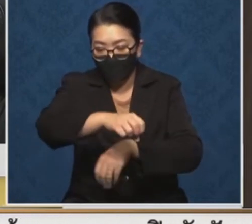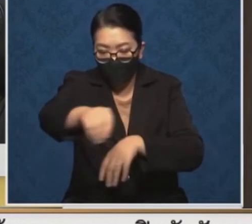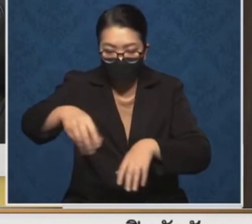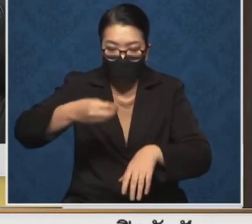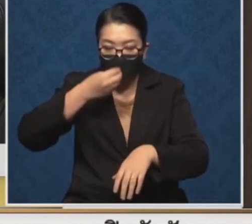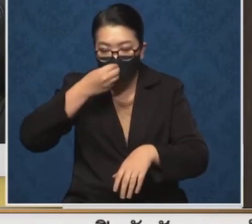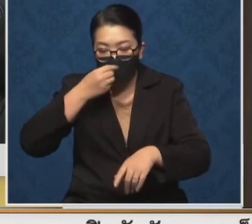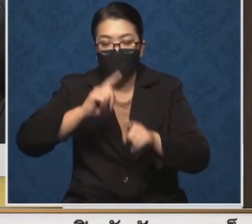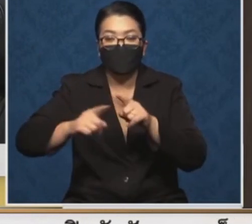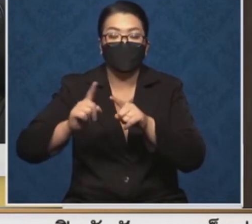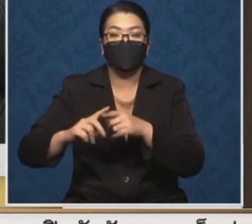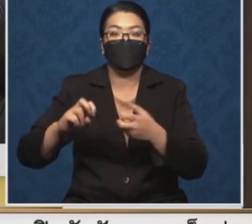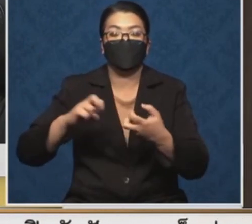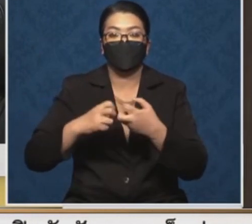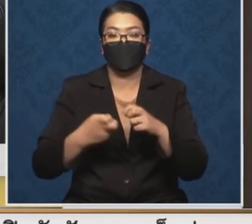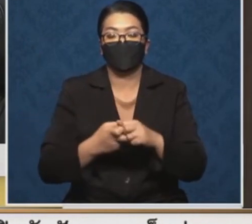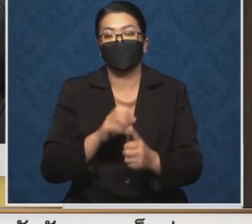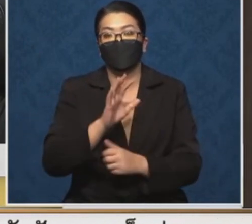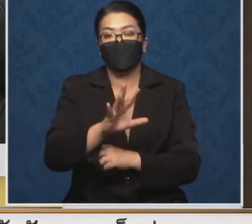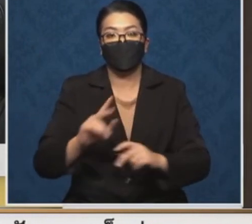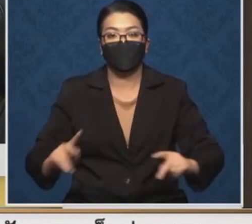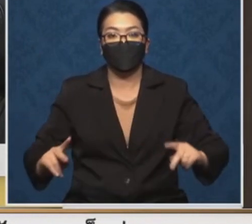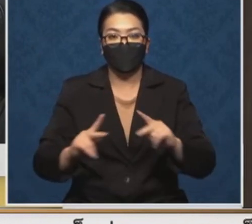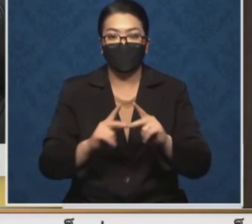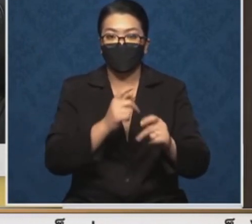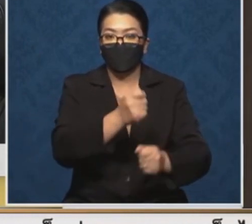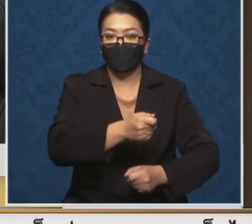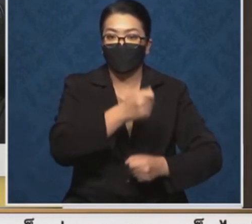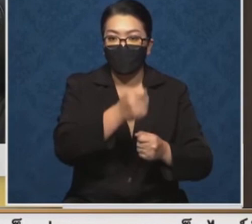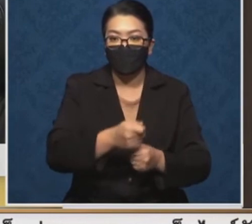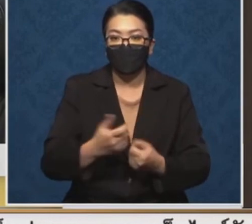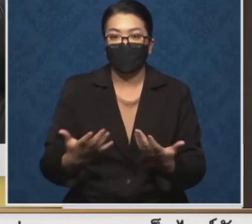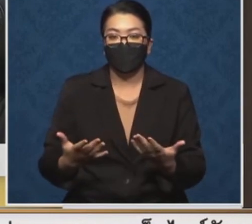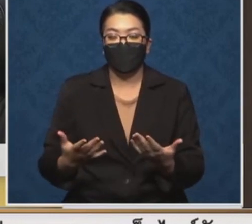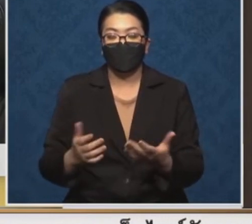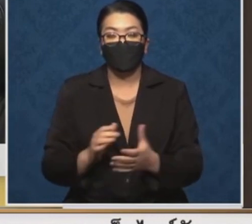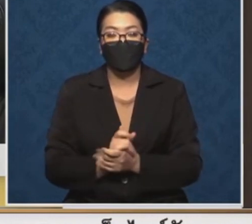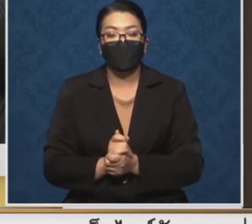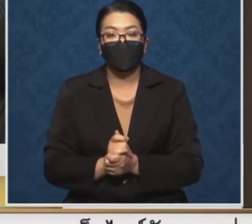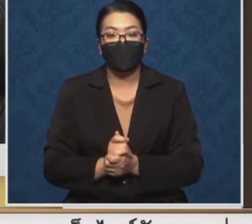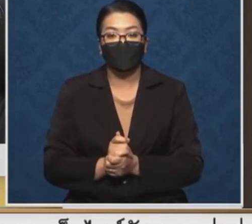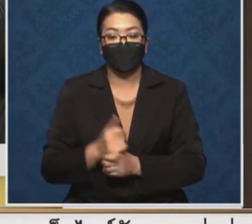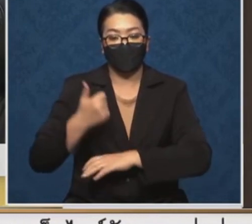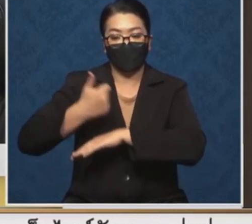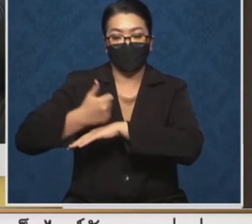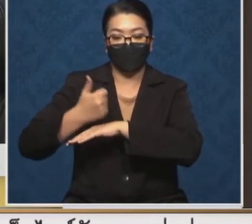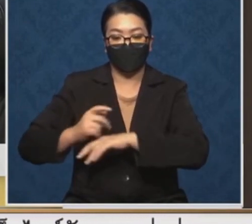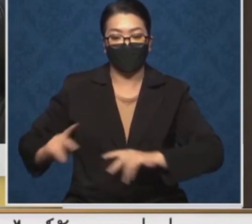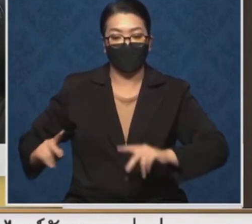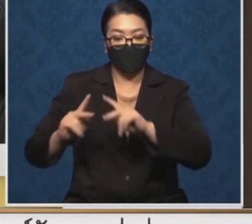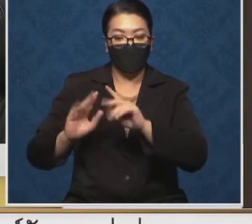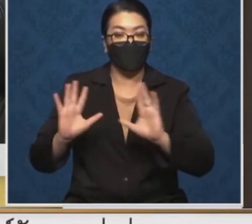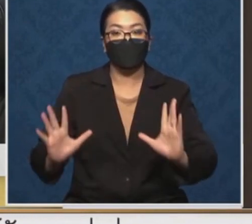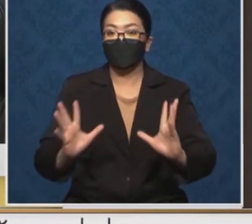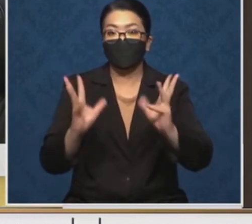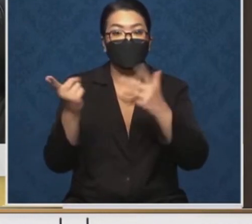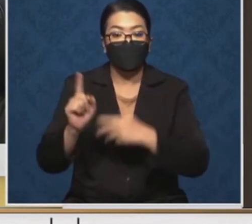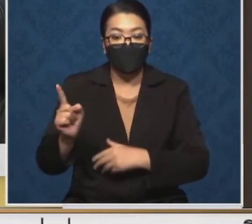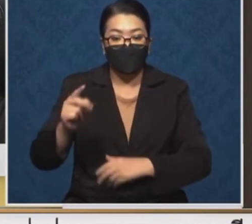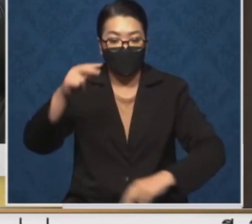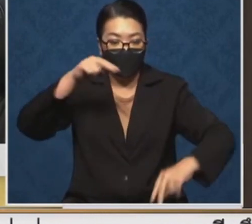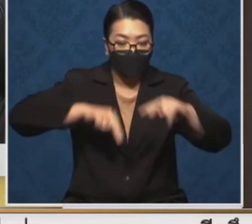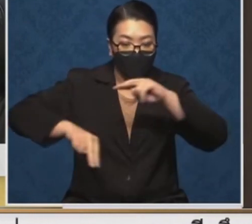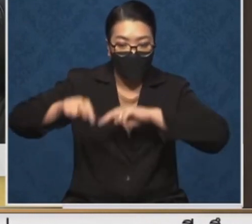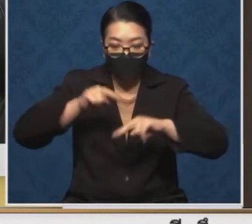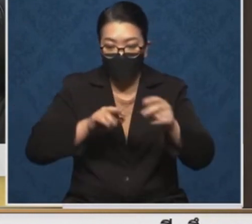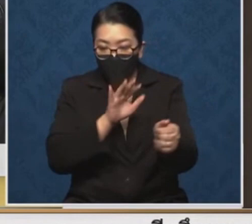กระทรวงเกษตรและสหกรณ์ถ้าท่านรัฐมนตรีท่านไปอยู่ที่ไหนครับถ้าท่านไม่เคยออกมา